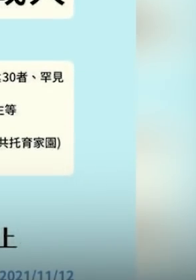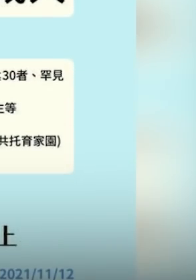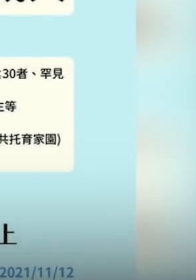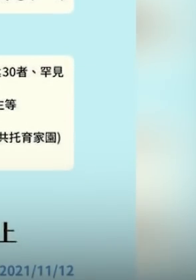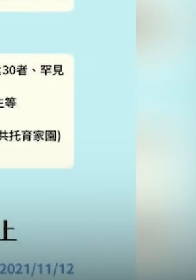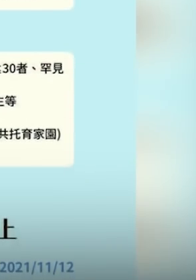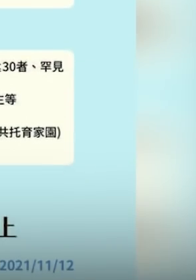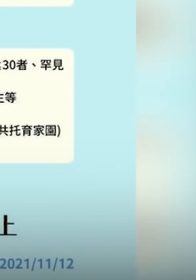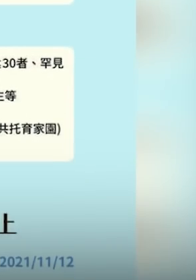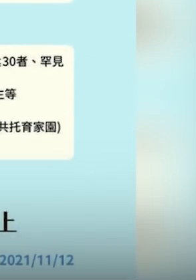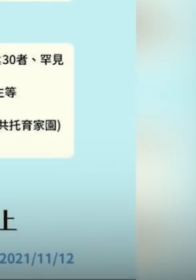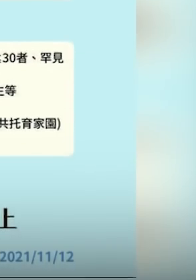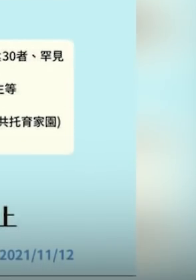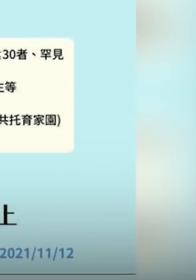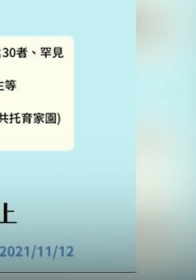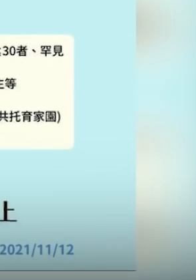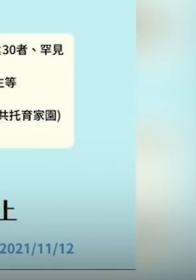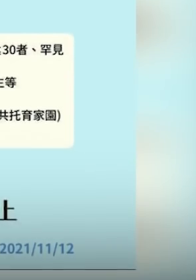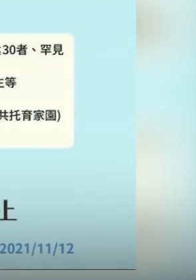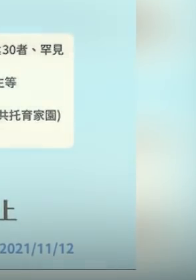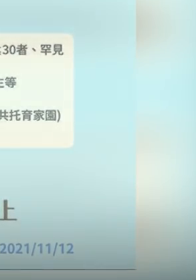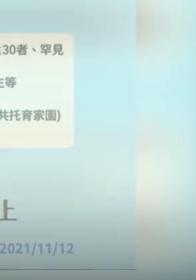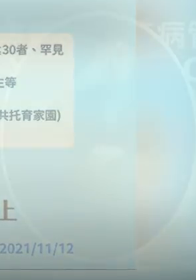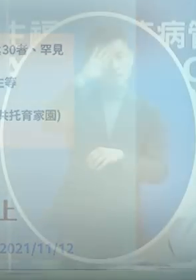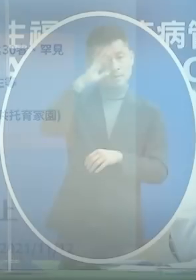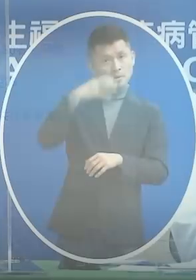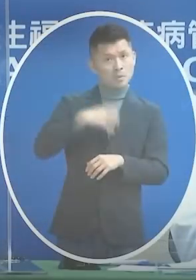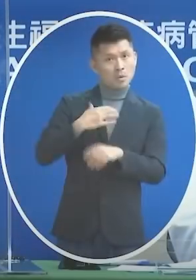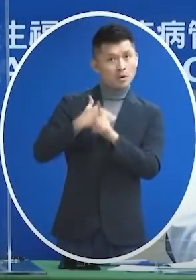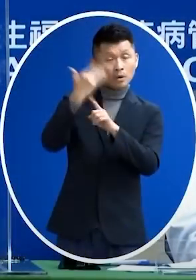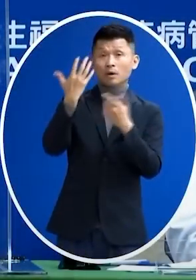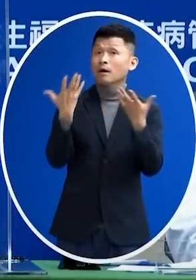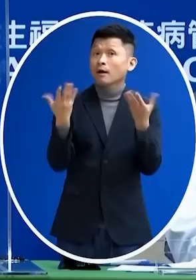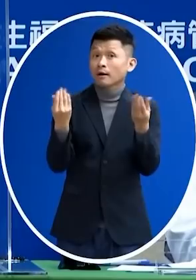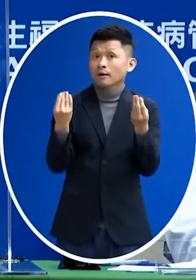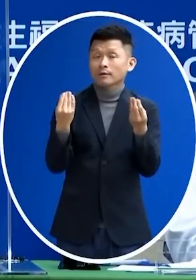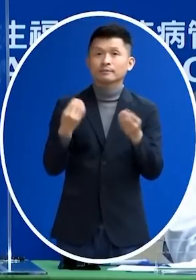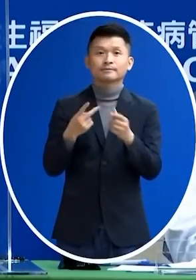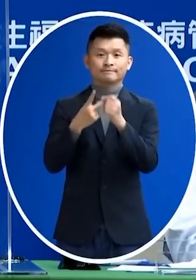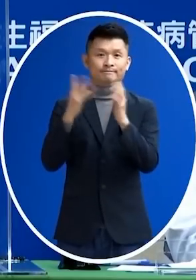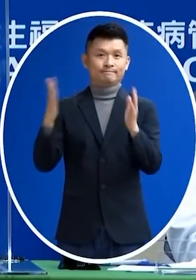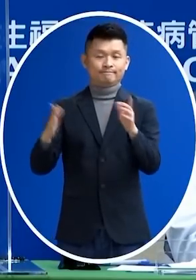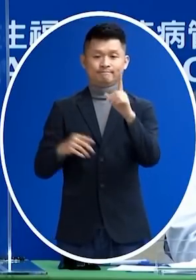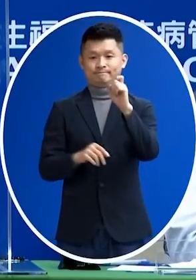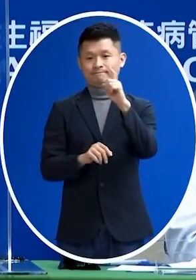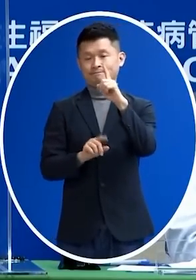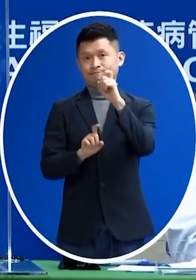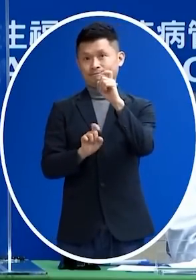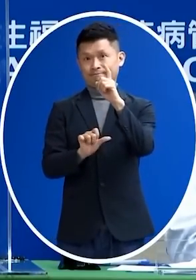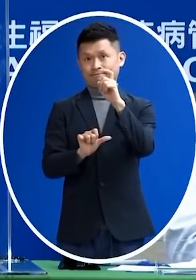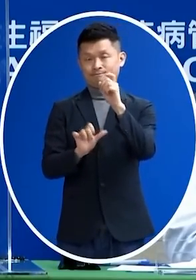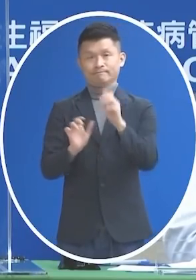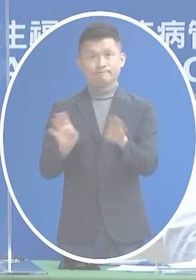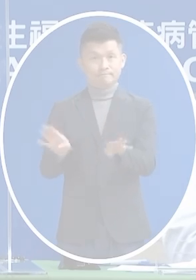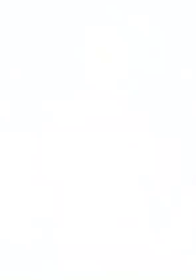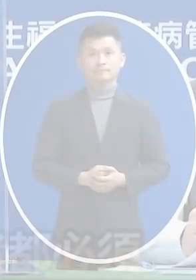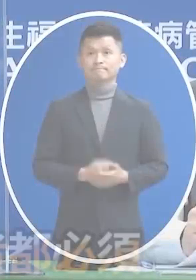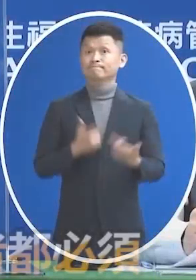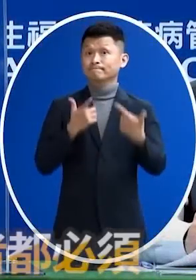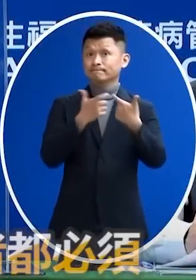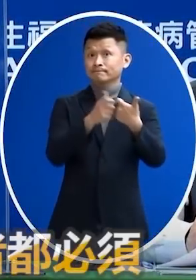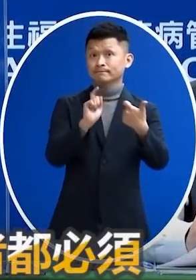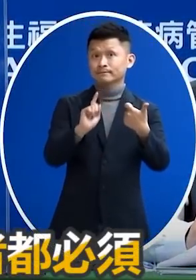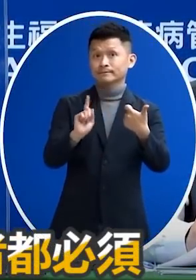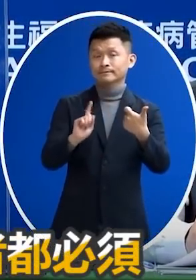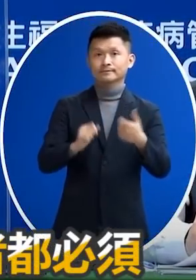64岁无高风险慢性病的成人，可以在第二个阶段11月15号起开打。